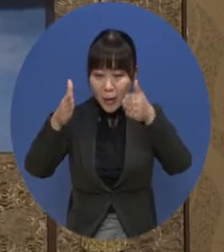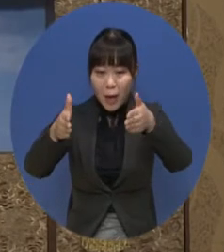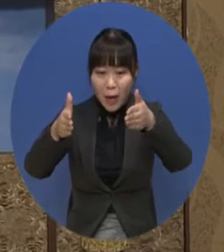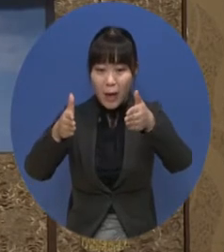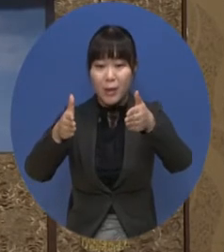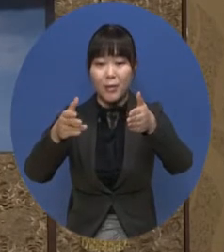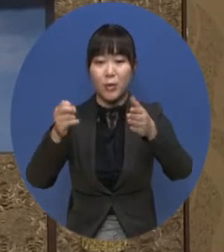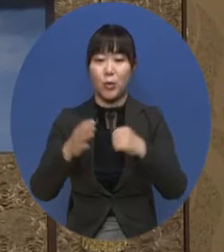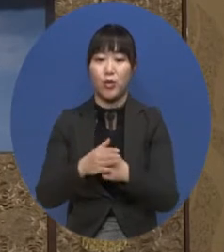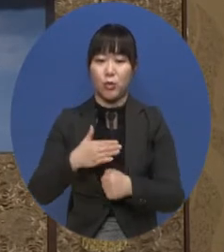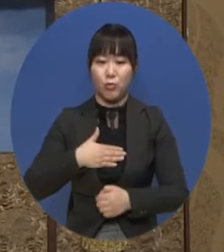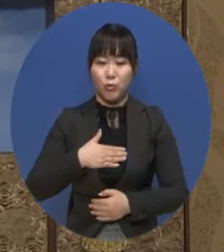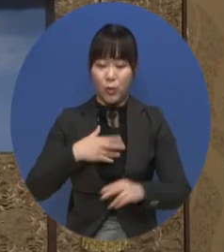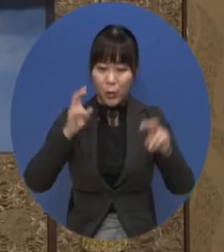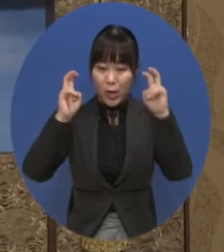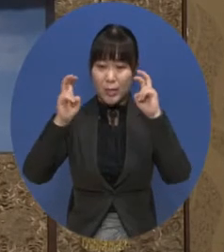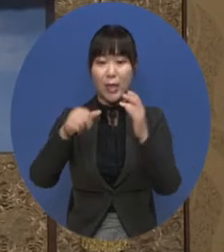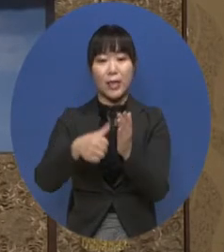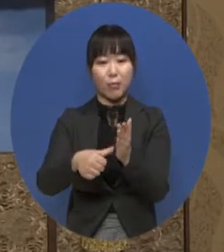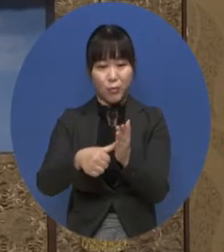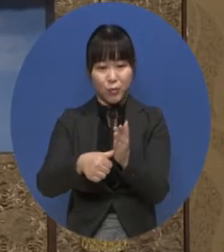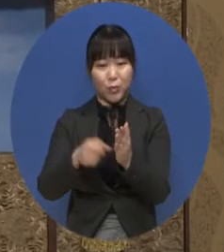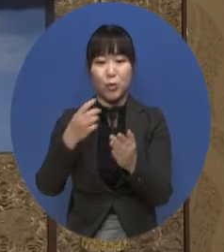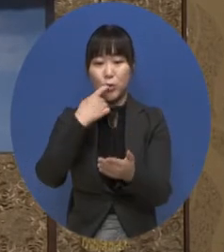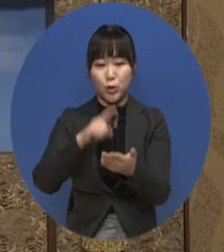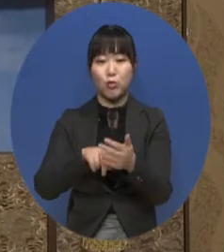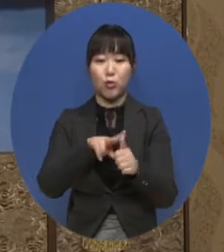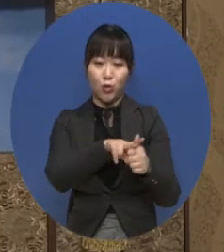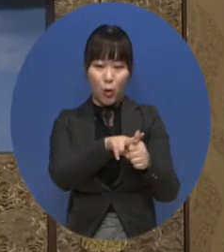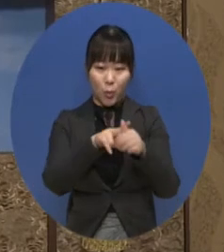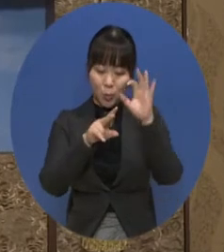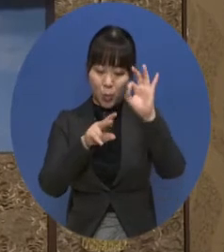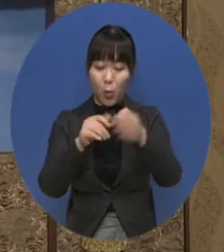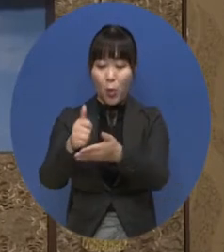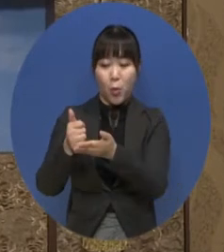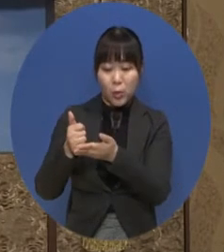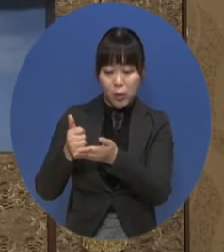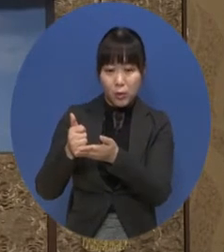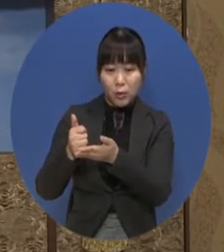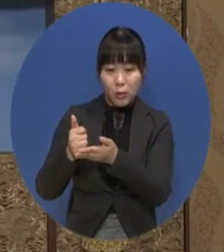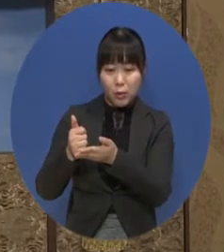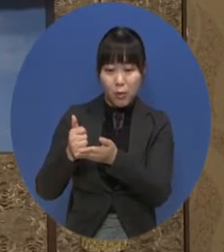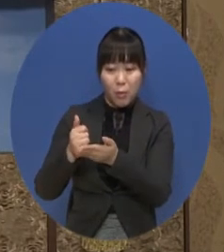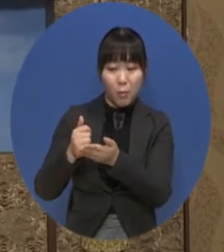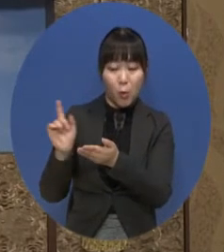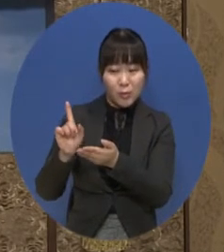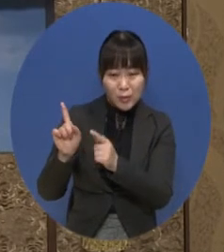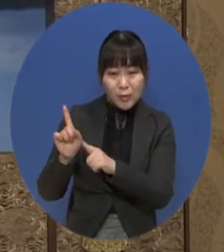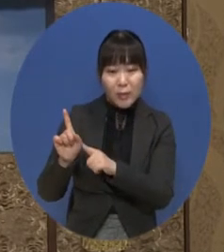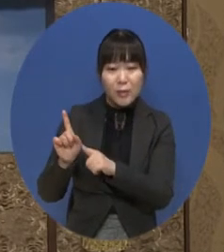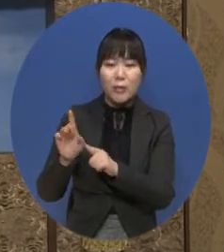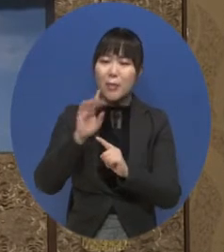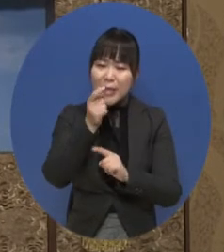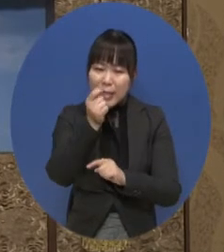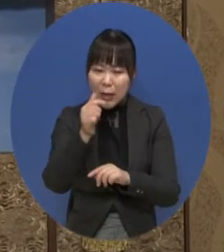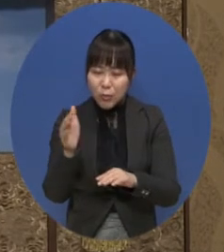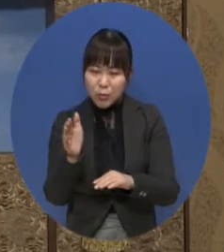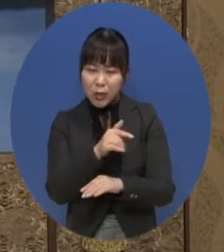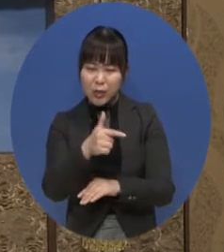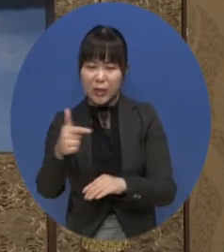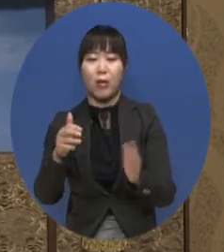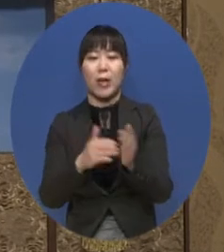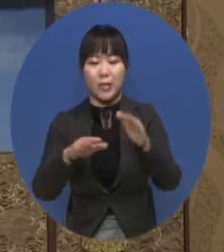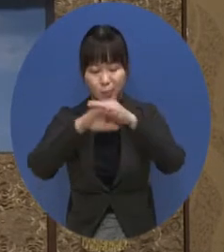방향, 그리고 우리 회사의 상품, 그리고 쉬운 정보를 본 고객들의 반응까지 다 아주 작은 것부터